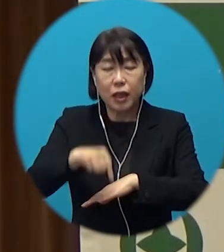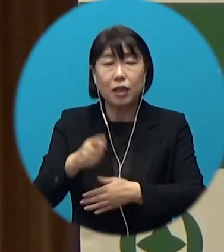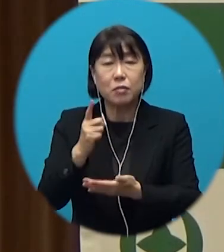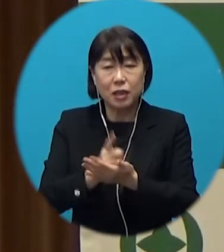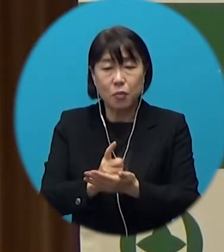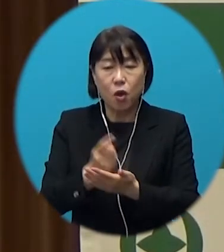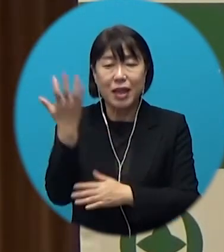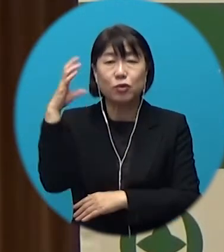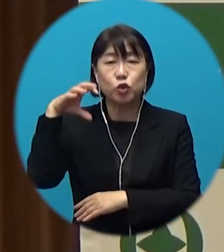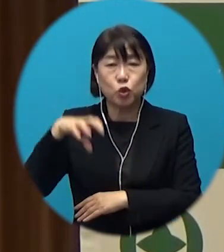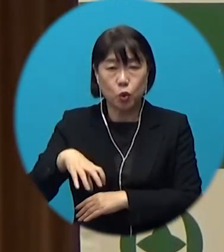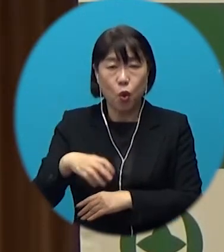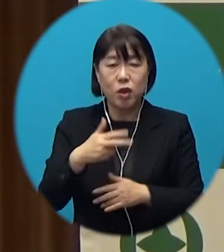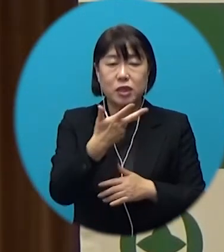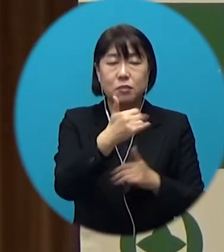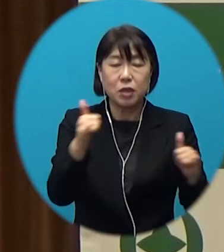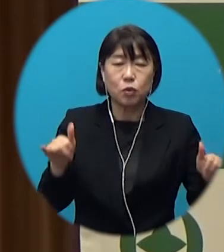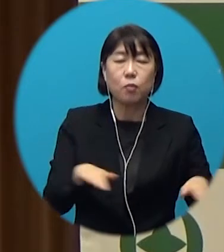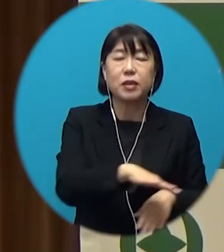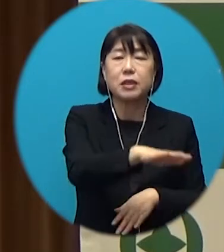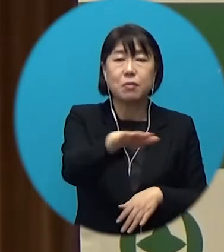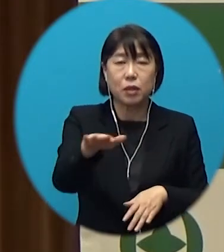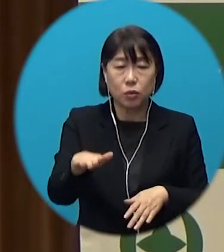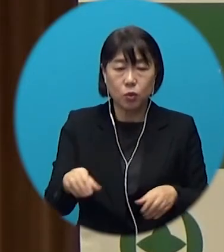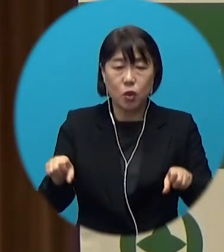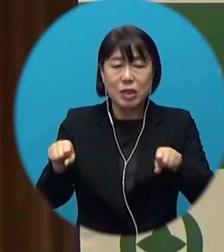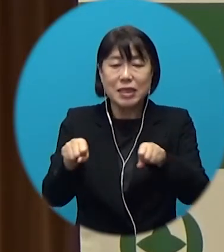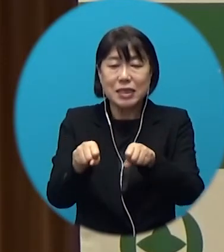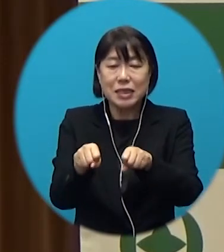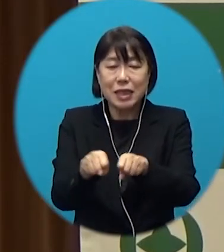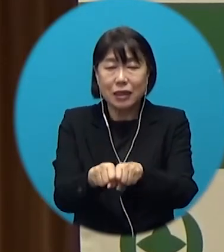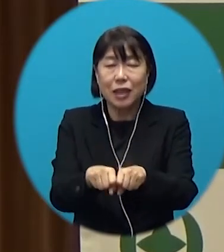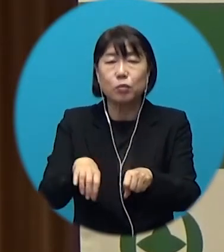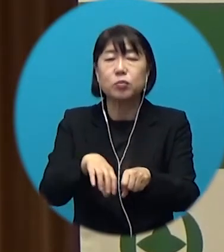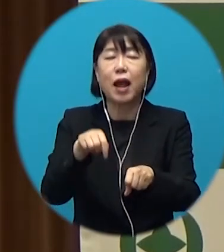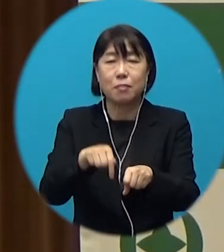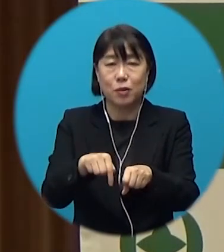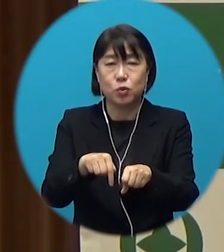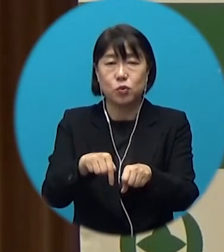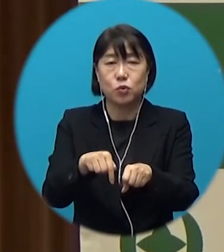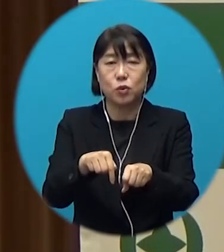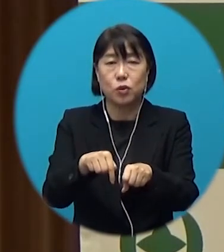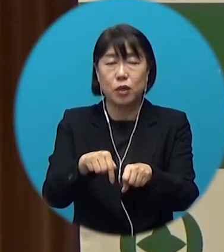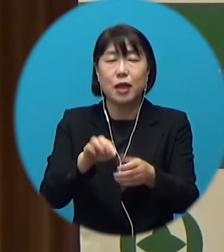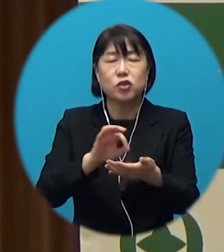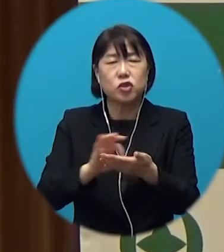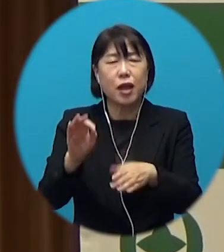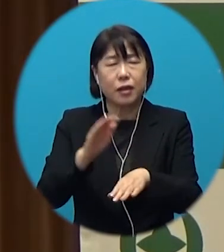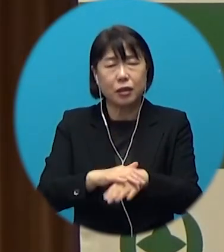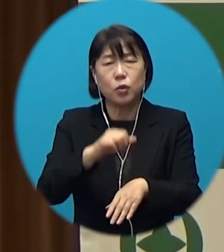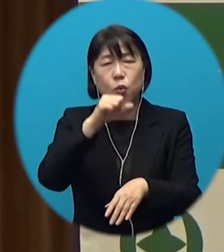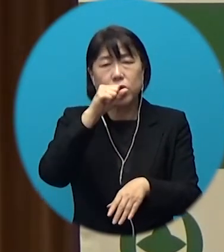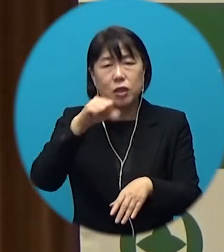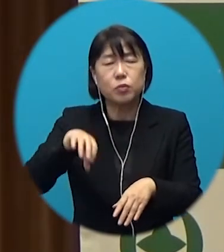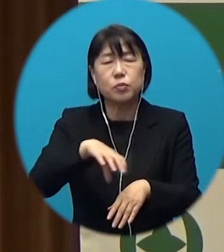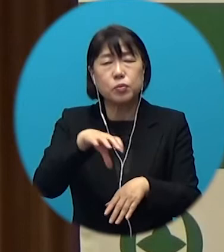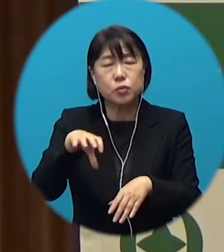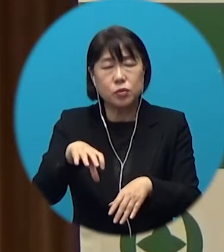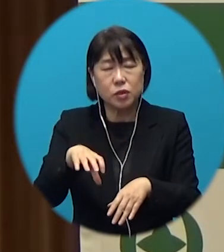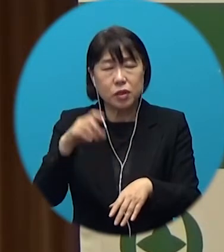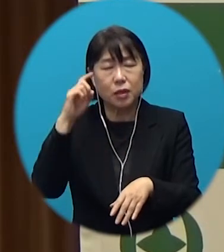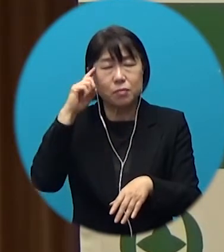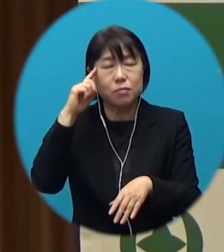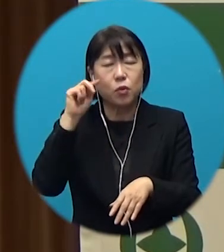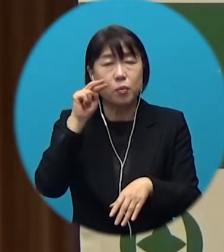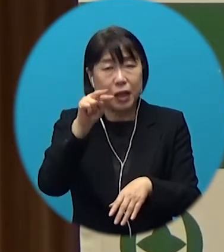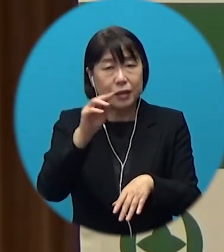ですね、市民の皆様とのその接点となるところもありますから、使い勝手の予算ということに着目をして、